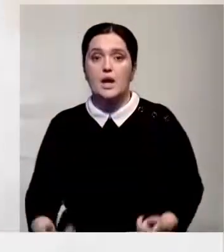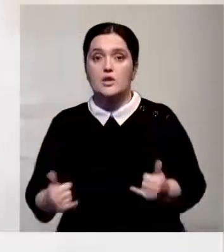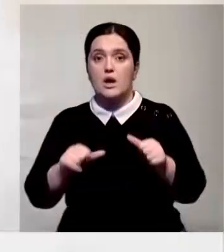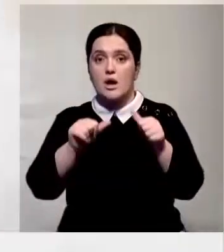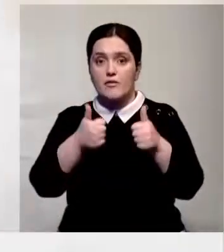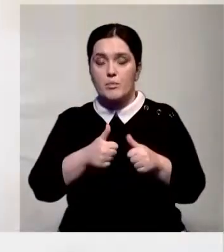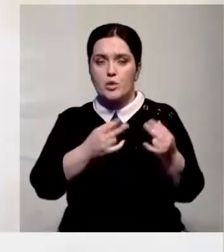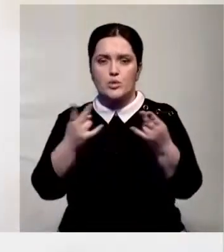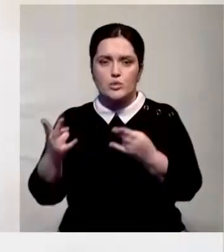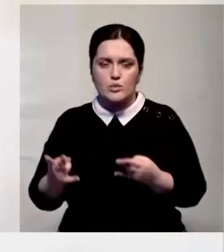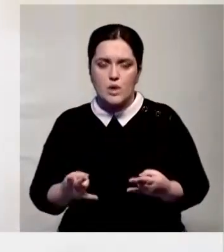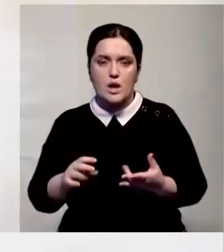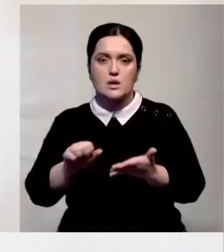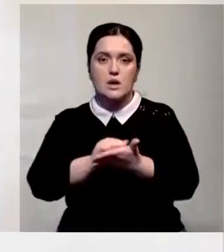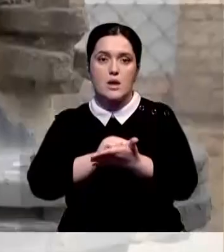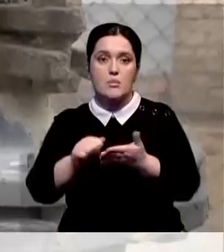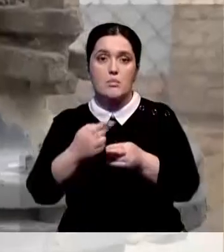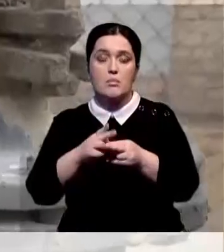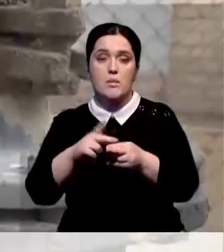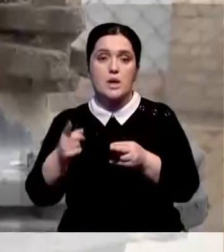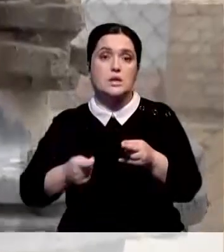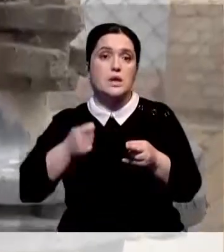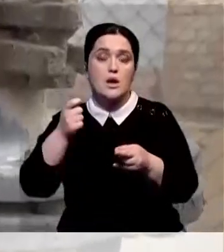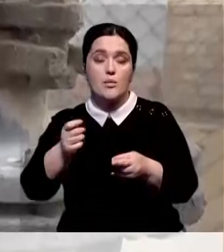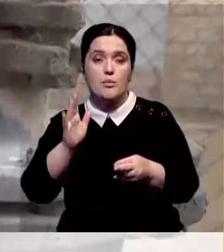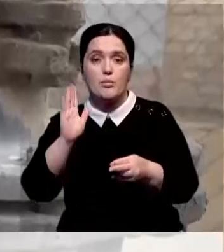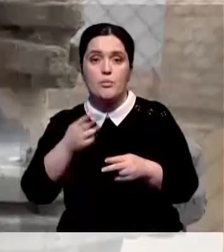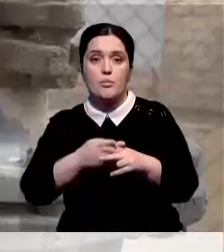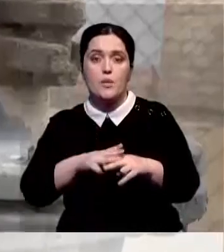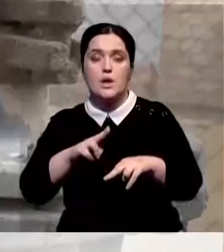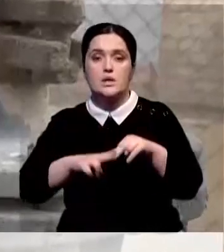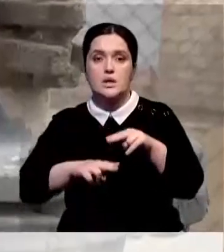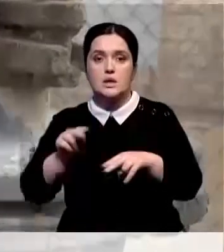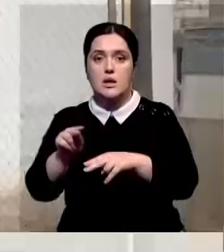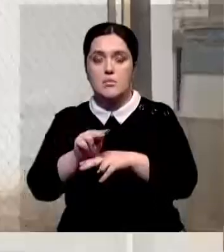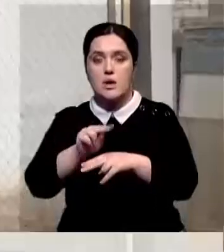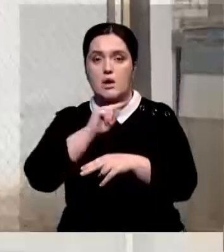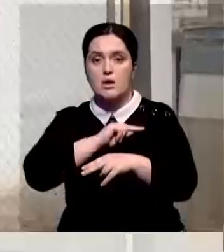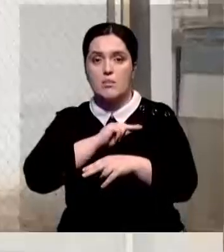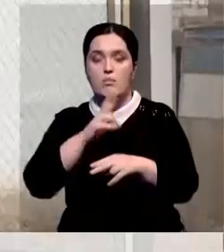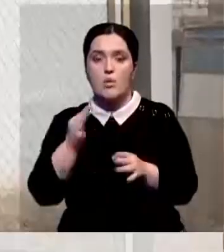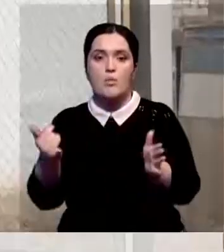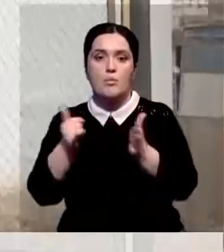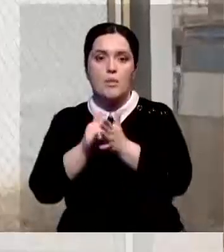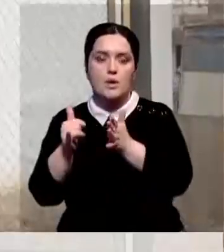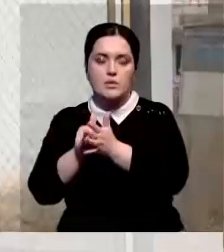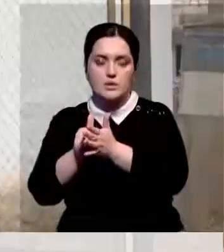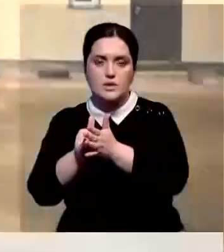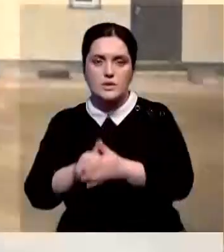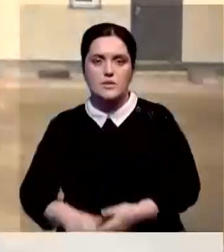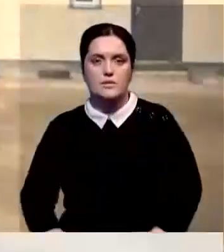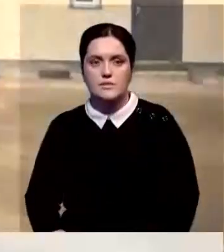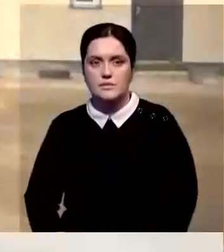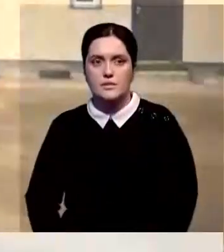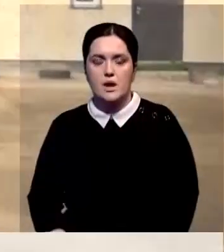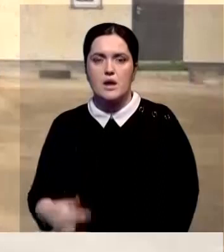оформляют необходимые документы. Согласно их заявкам, будут вестись строительно-монтажные работы по подключению к голубому топливу.